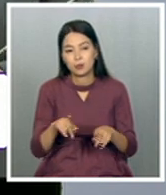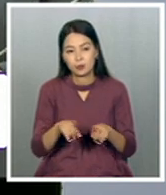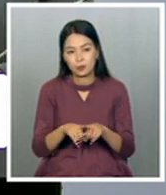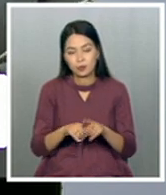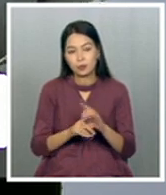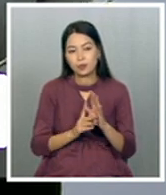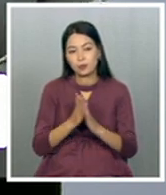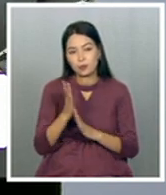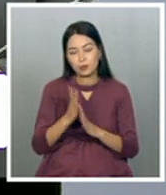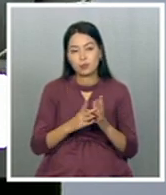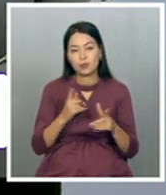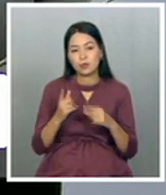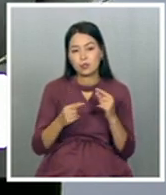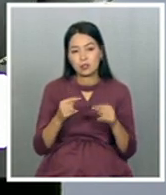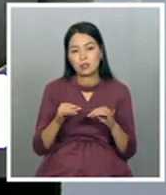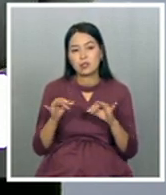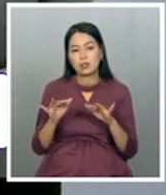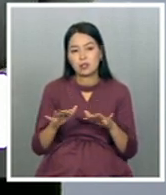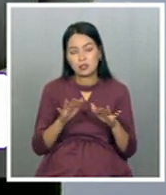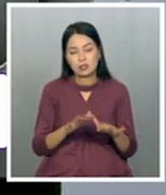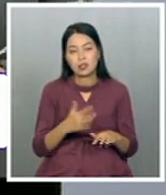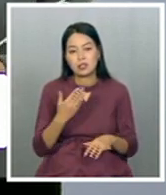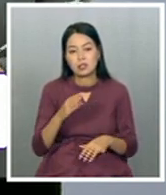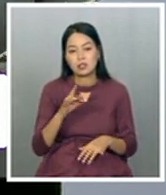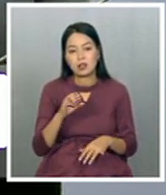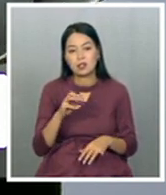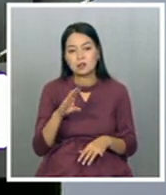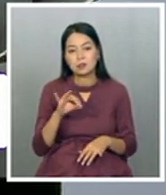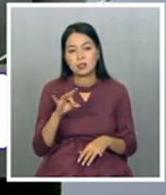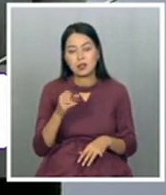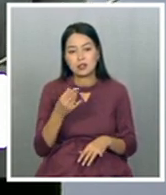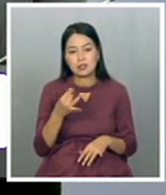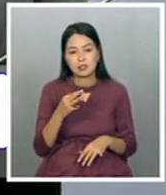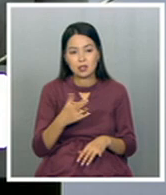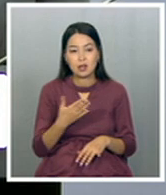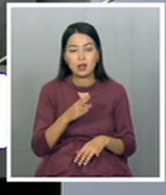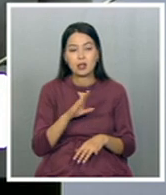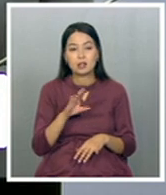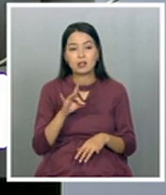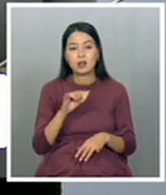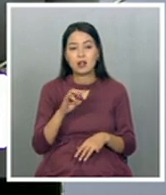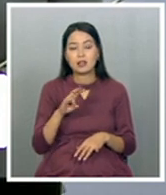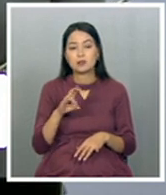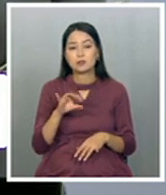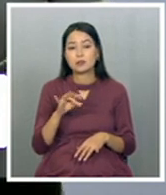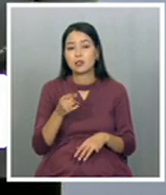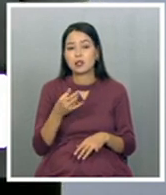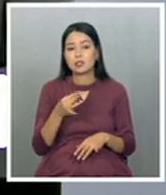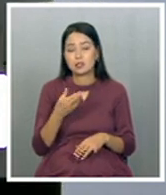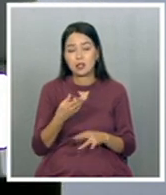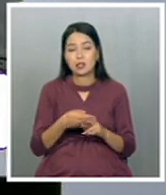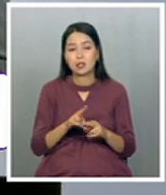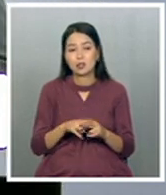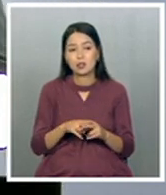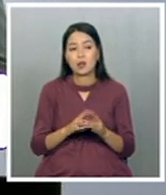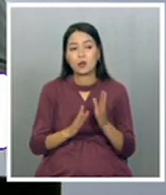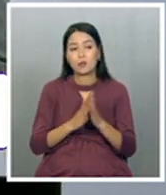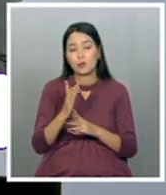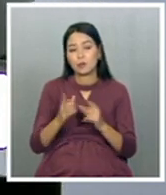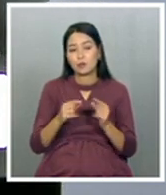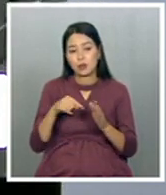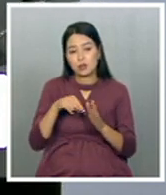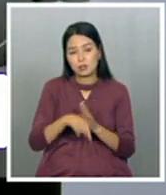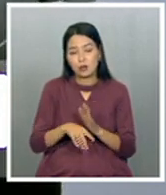өсімдіктердегі үдерістің бірі транспирация үдерісі. Транспирация үдерісі өздеріңіз білетіндей өсімдіктің тамыры